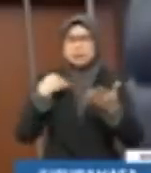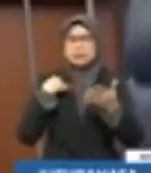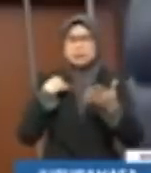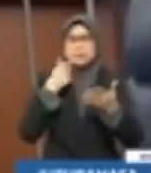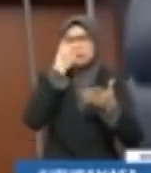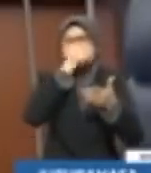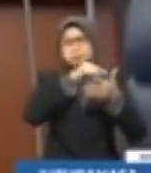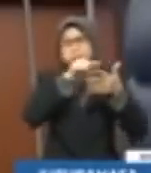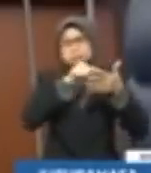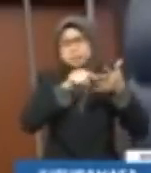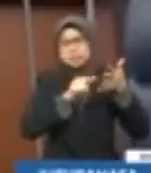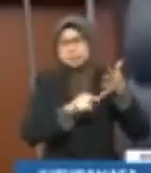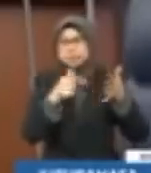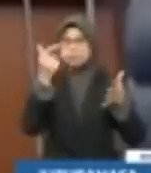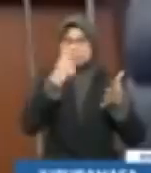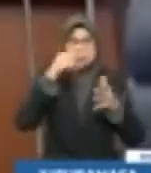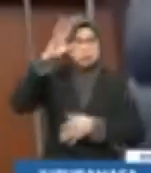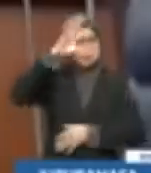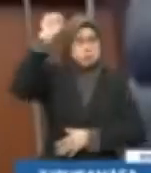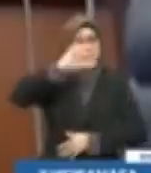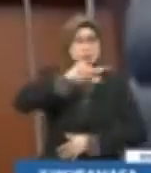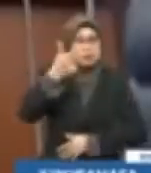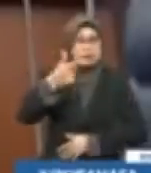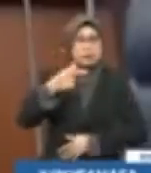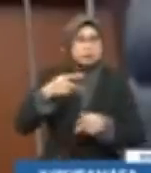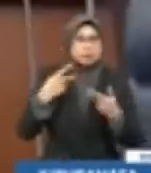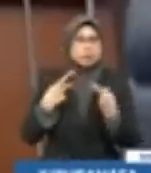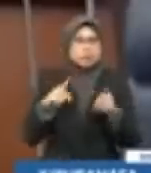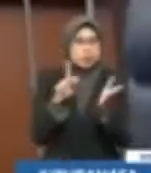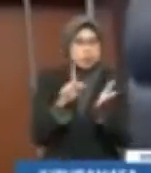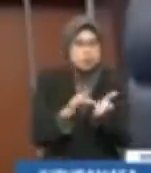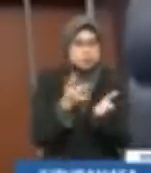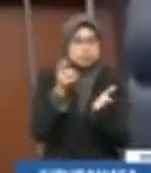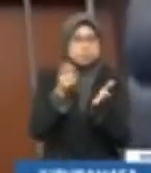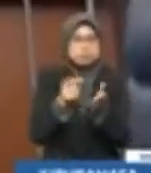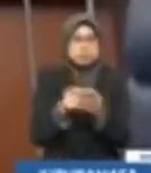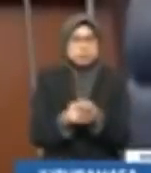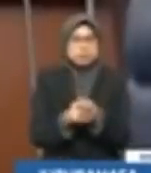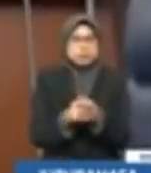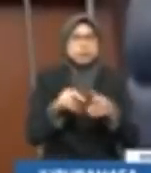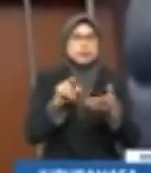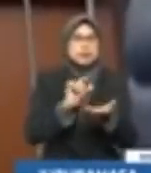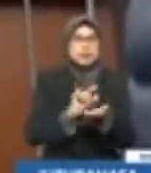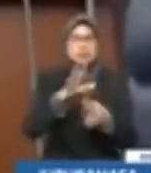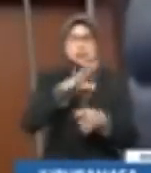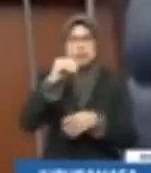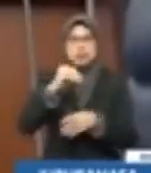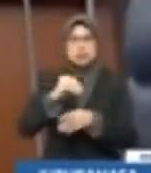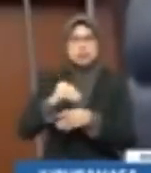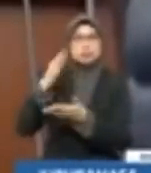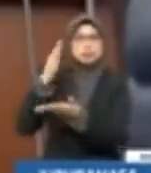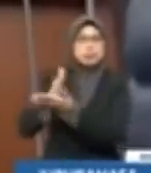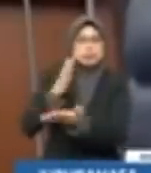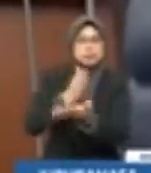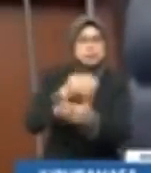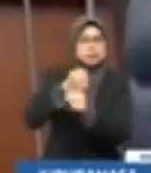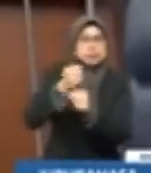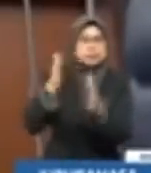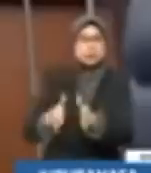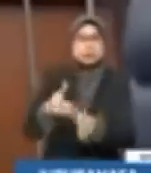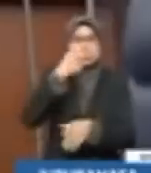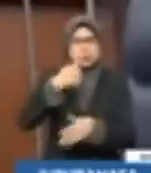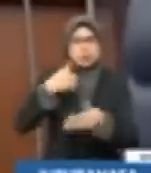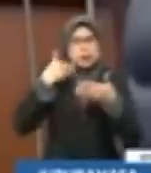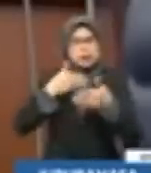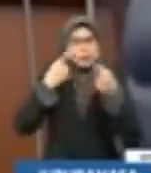faktor yang di mana kita tidak mahu majikan lain mengambil kesempatan gaji minimum ini dan mengurangkan pekerja mereka. Sebab kita telah usaha, kita